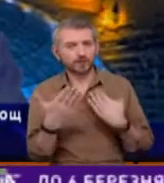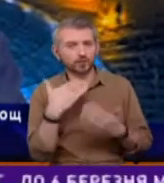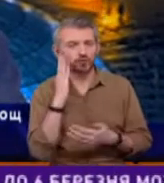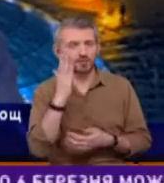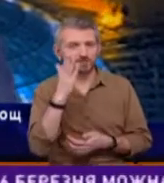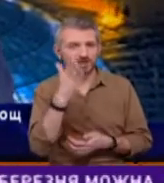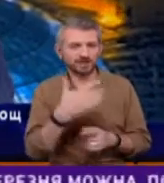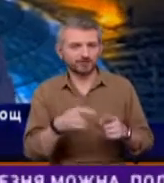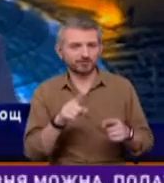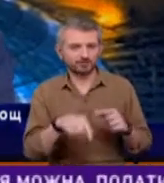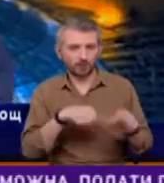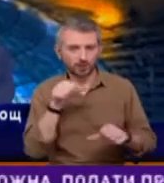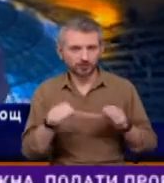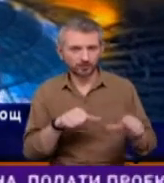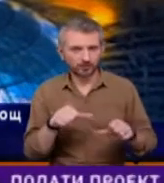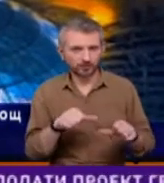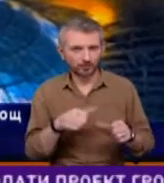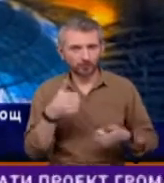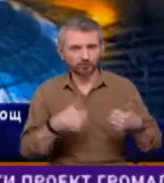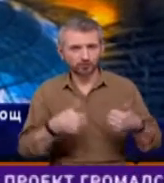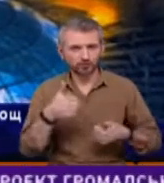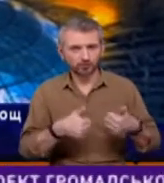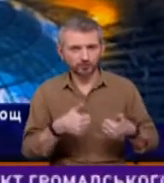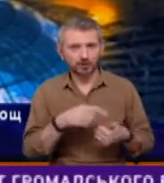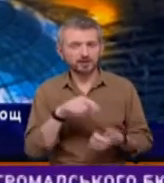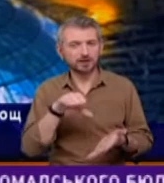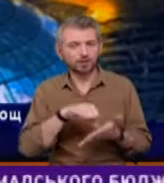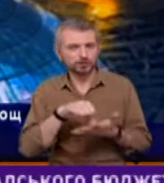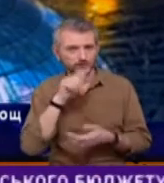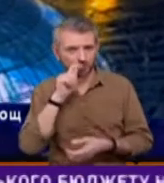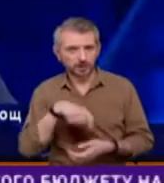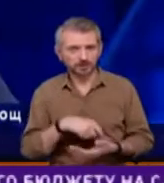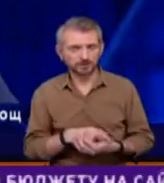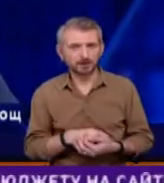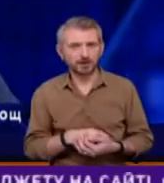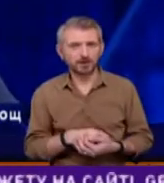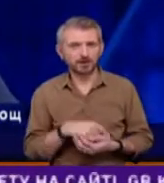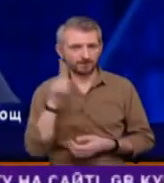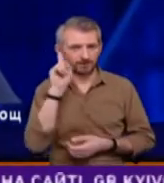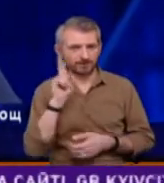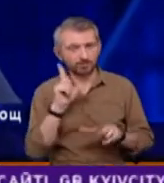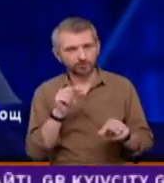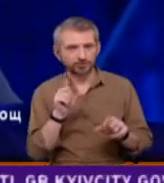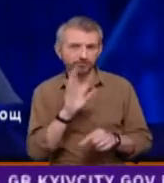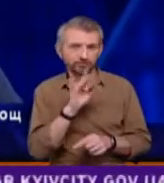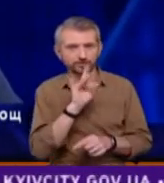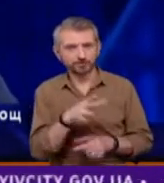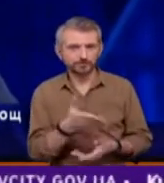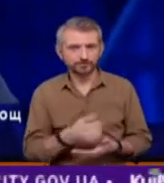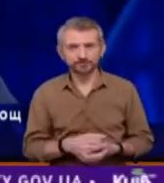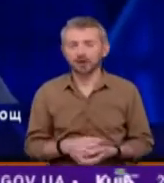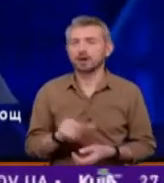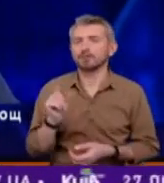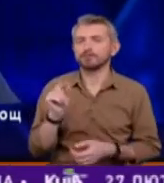перспектив цьогорічного конкурсу за участю українців? Тобто в Тель-Авів їдемо, не їдемо? Теза